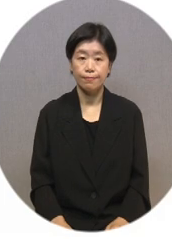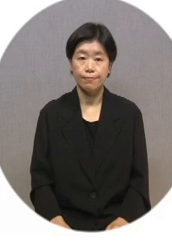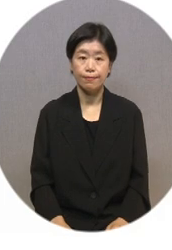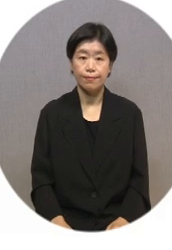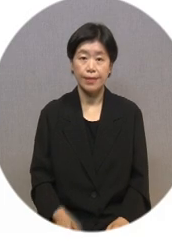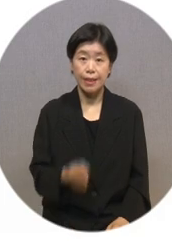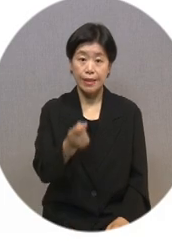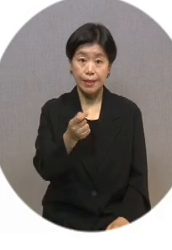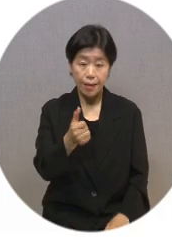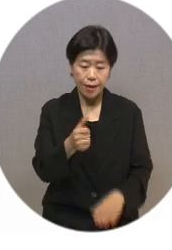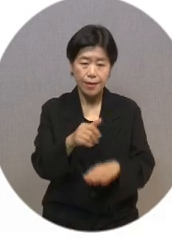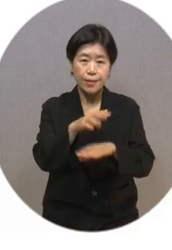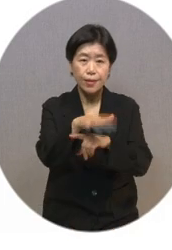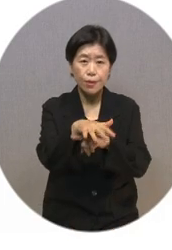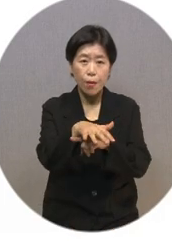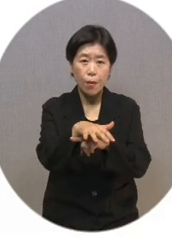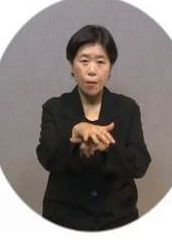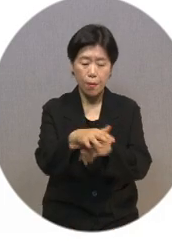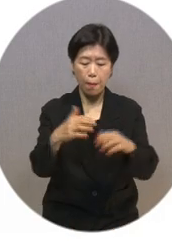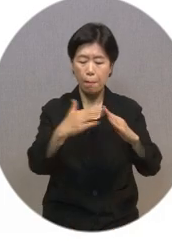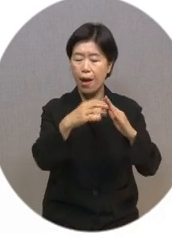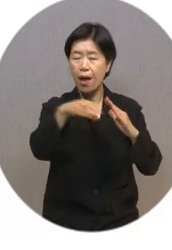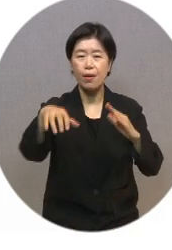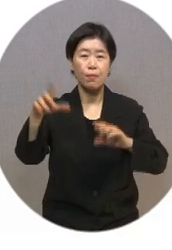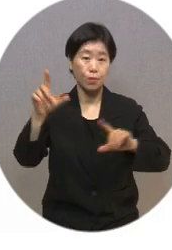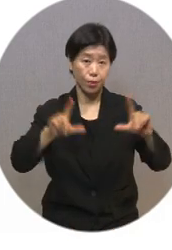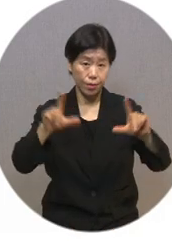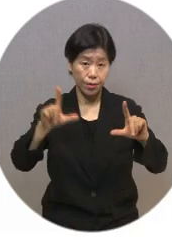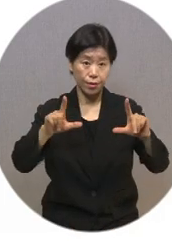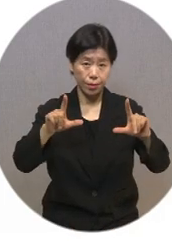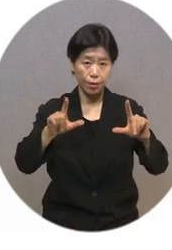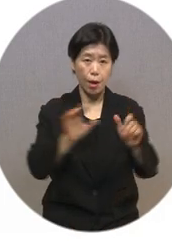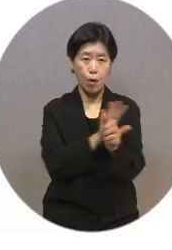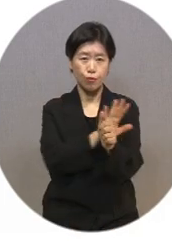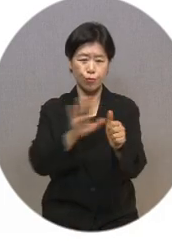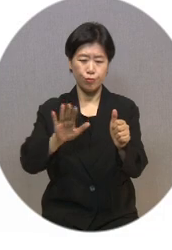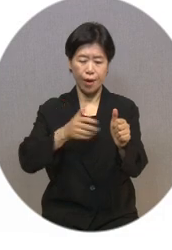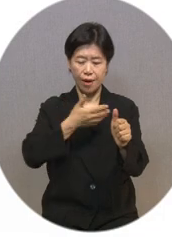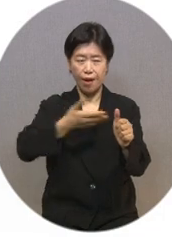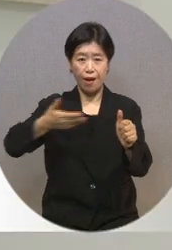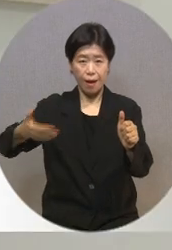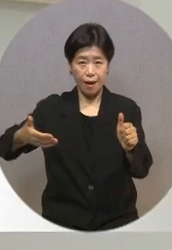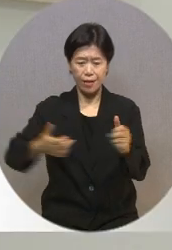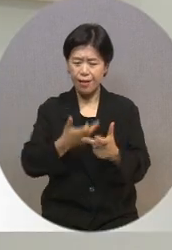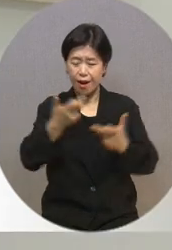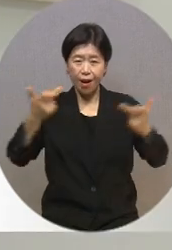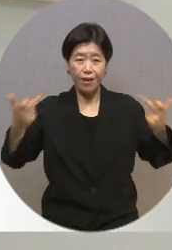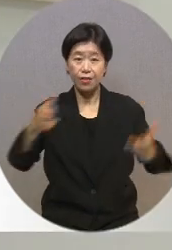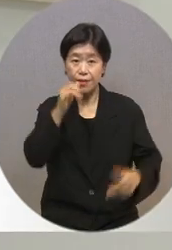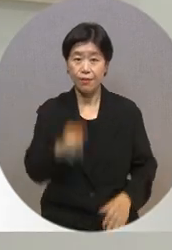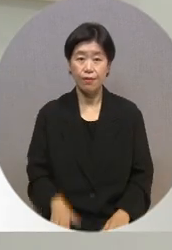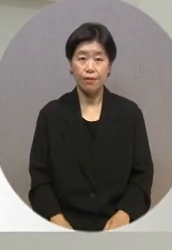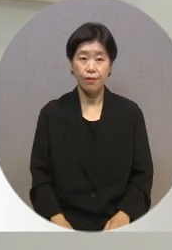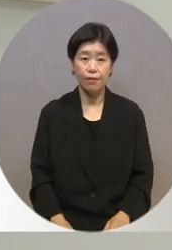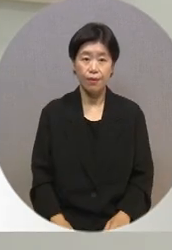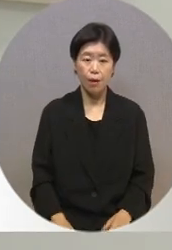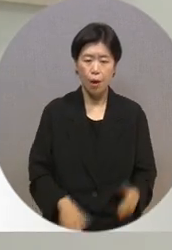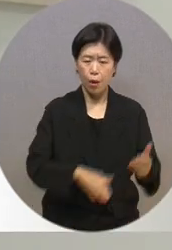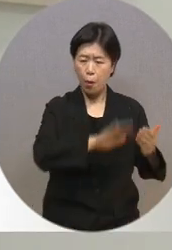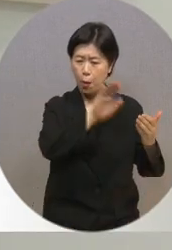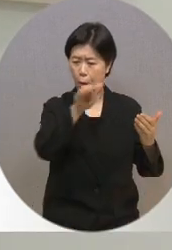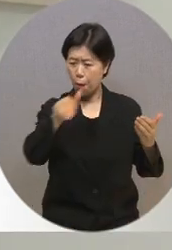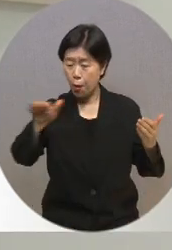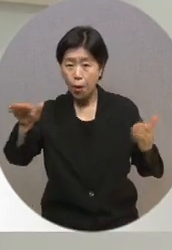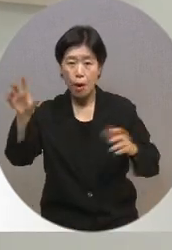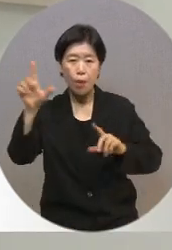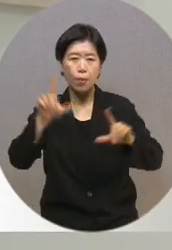작은 시골 마을 뒤로 넓은 들판, 그리고 강과 산이 펼쳐집니다. 곡선의 아름다움을 좋아하는